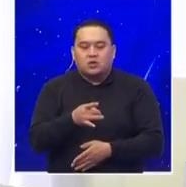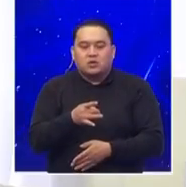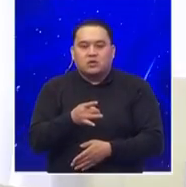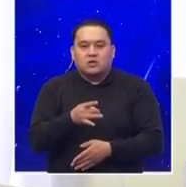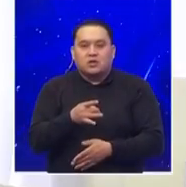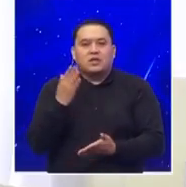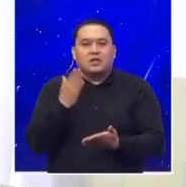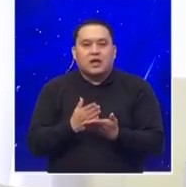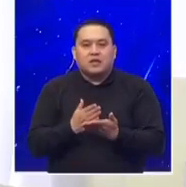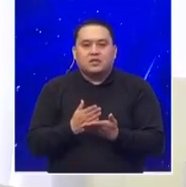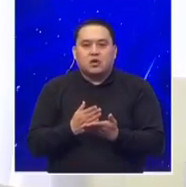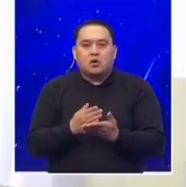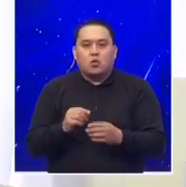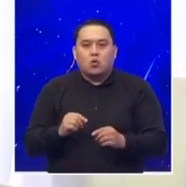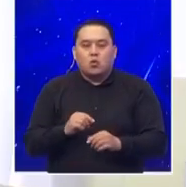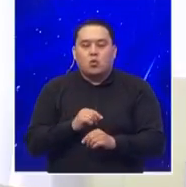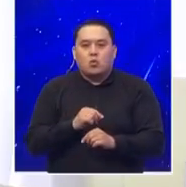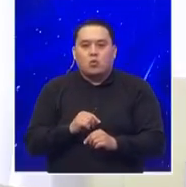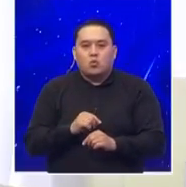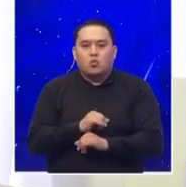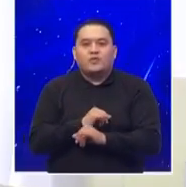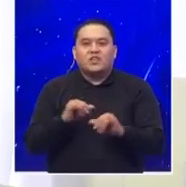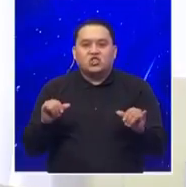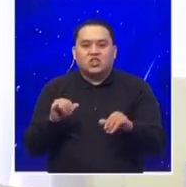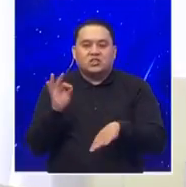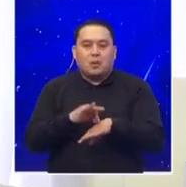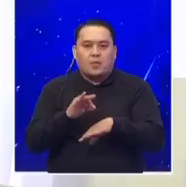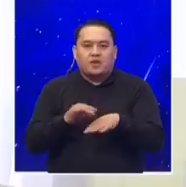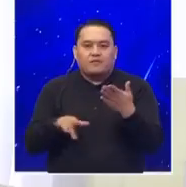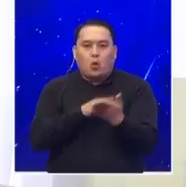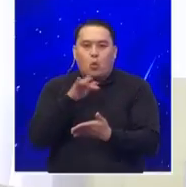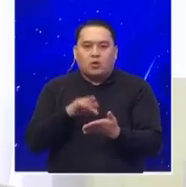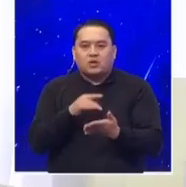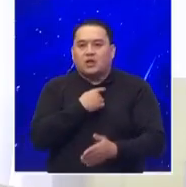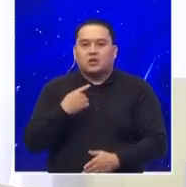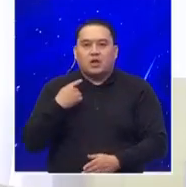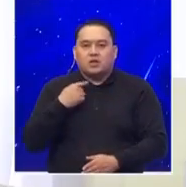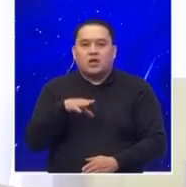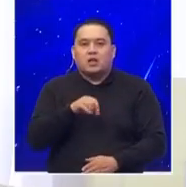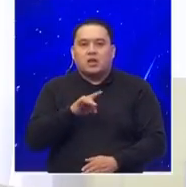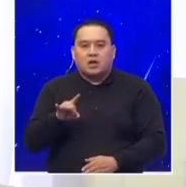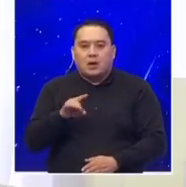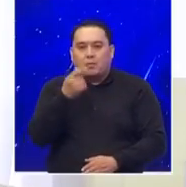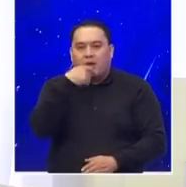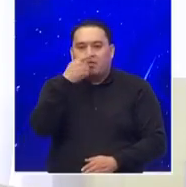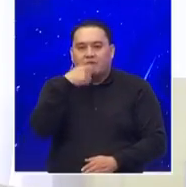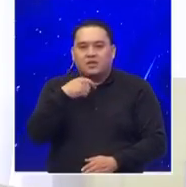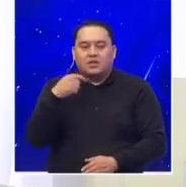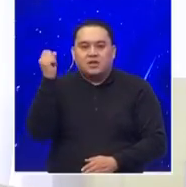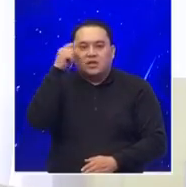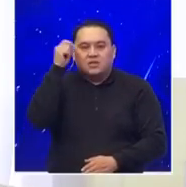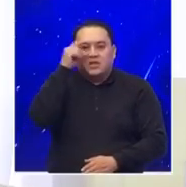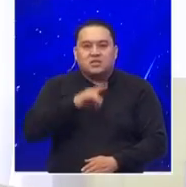отмечается превышение областного показателя. Это город Талдыкурган, Талгарский, Панфиловский и